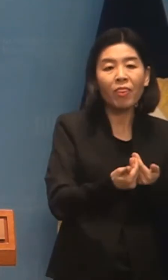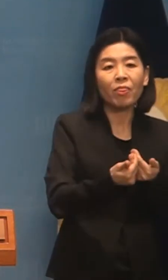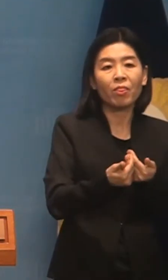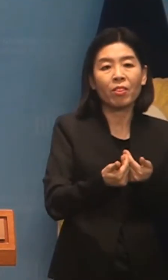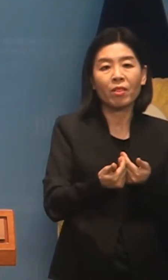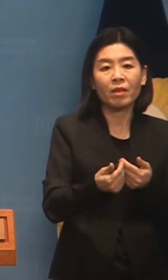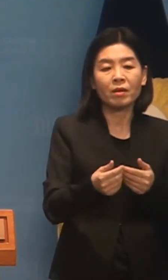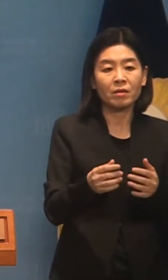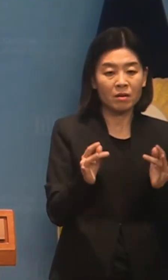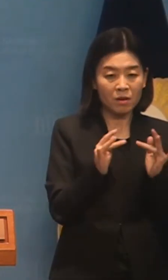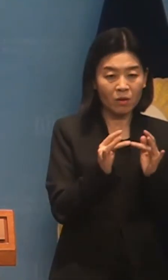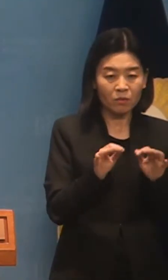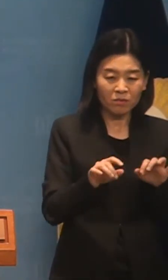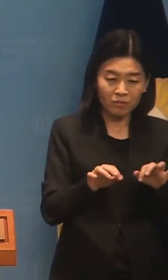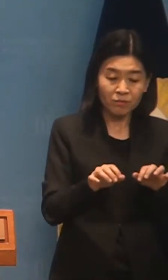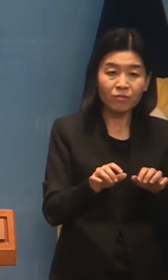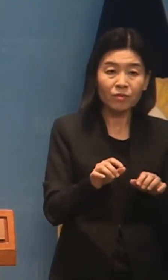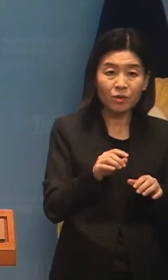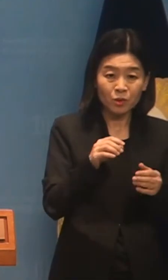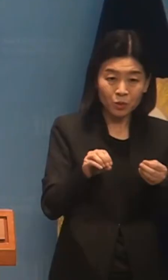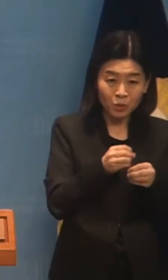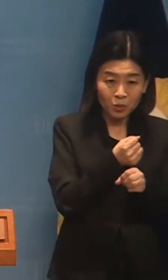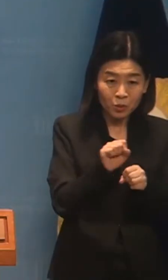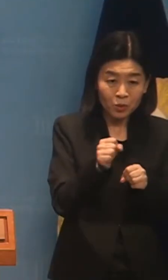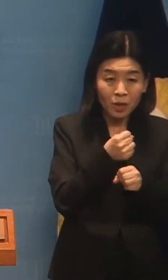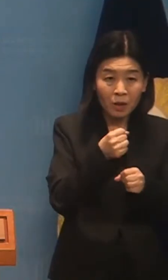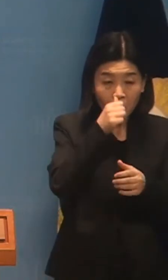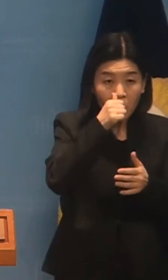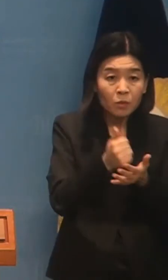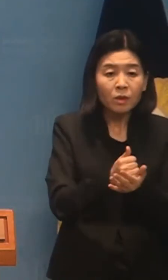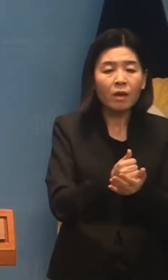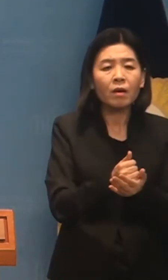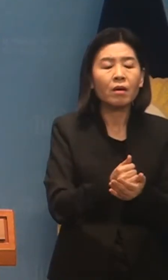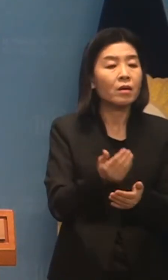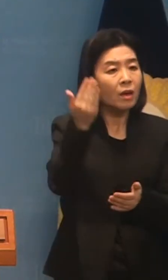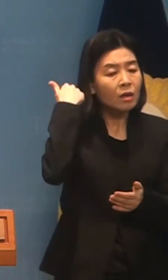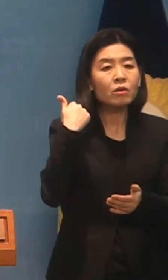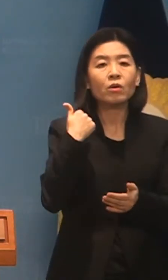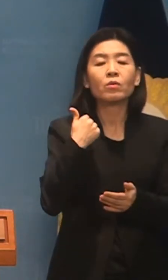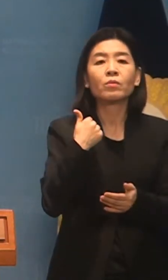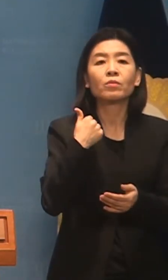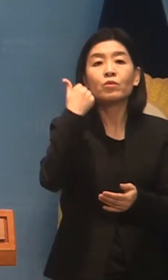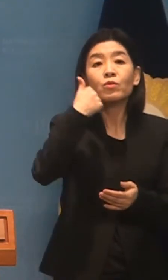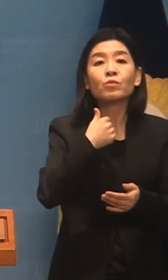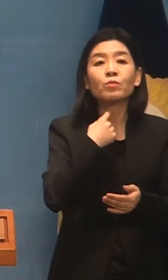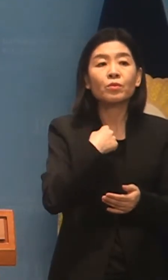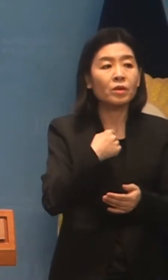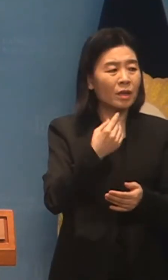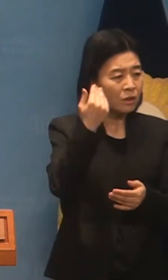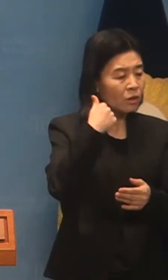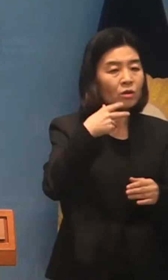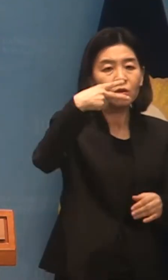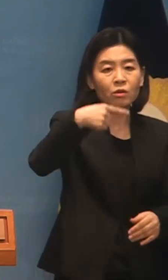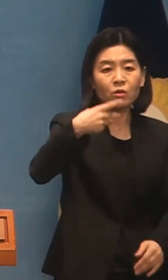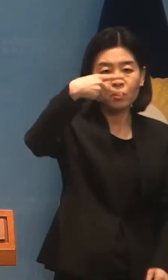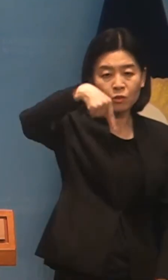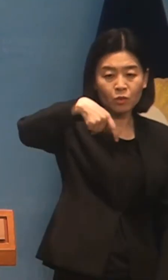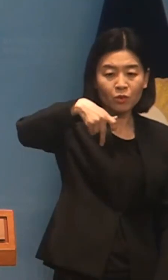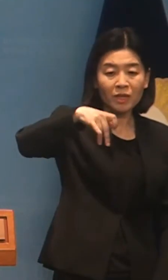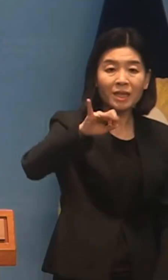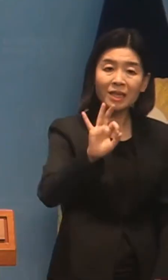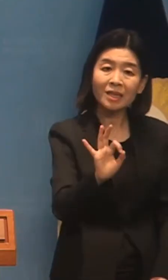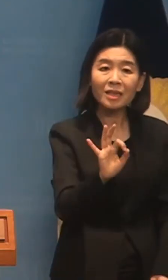여론조작 범죄는 바로 드루킹으로 대표되는 이재명 민주당의